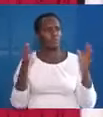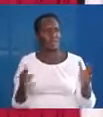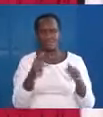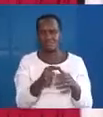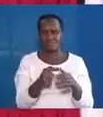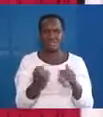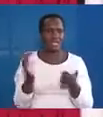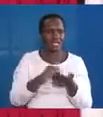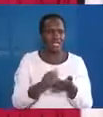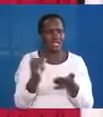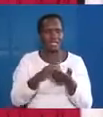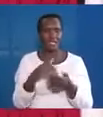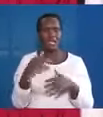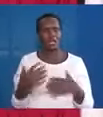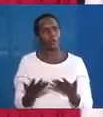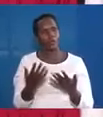badala